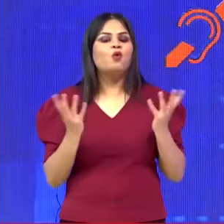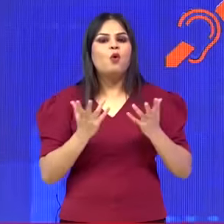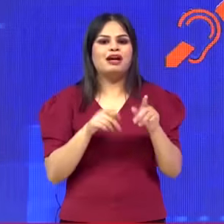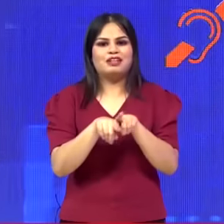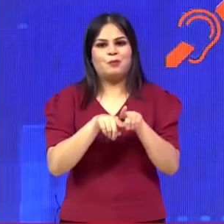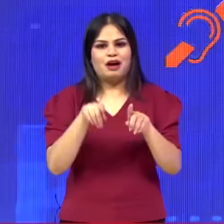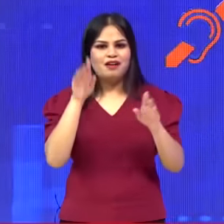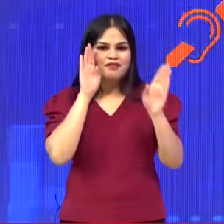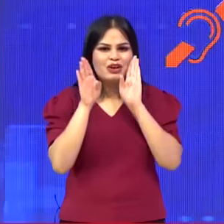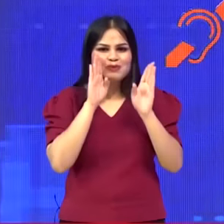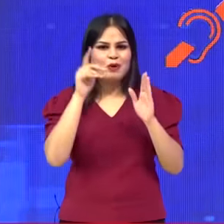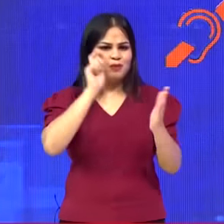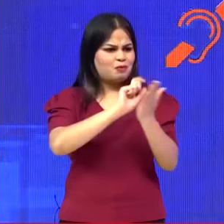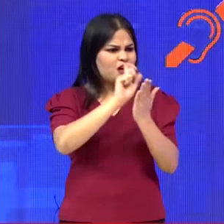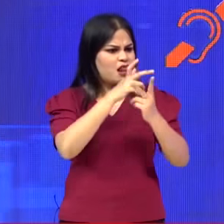पे कभी कभी मैं आता हूँ,